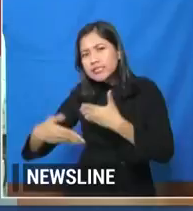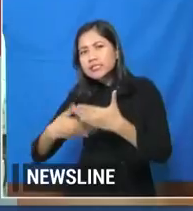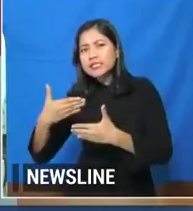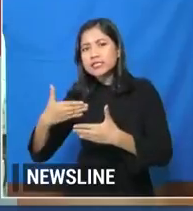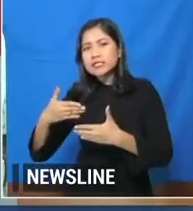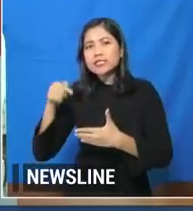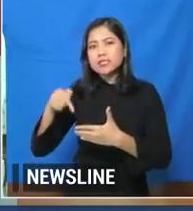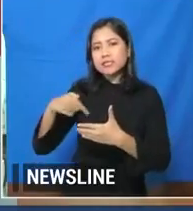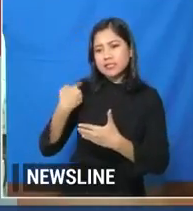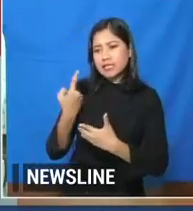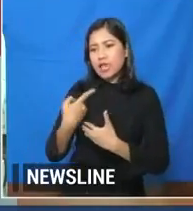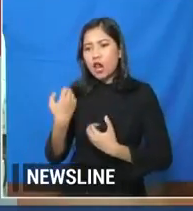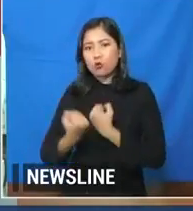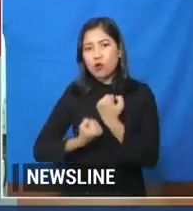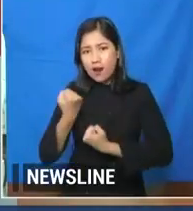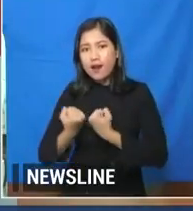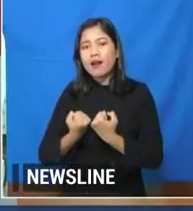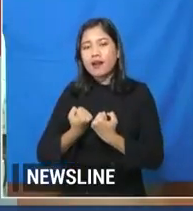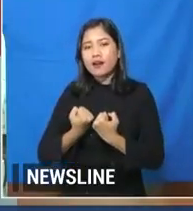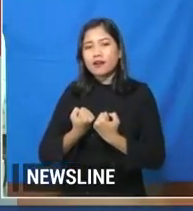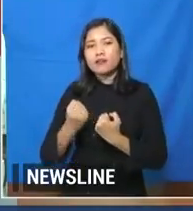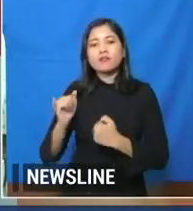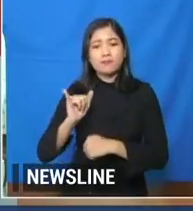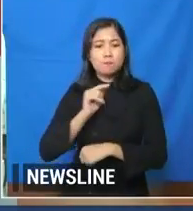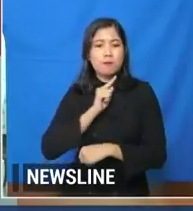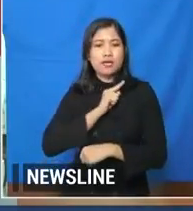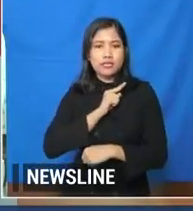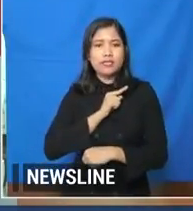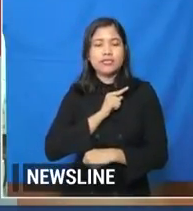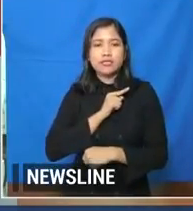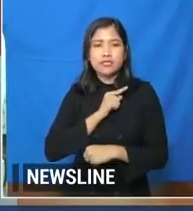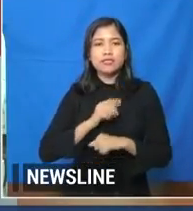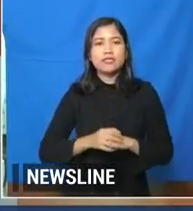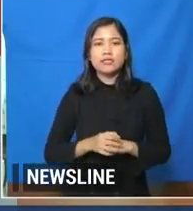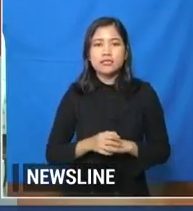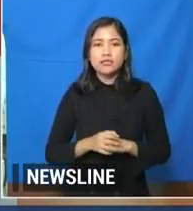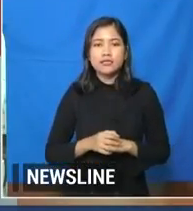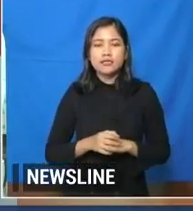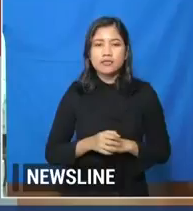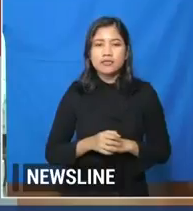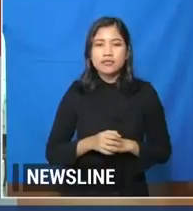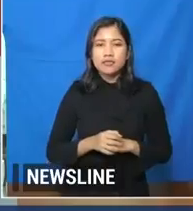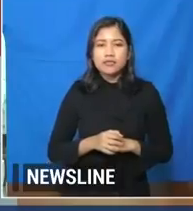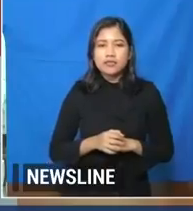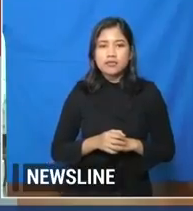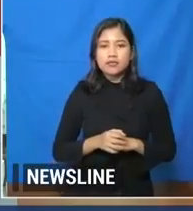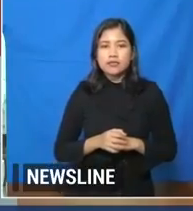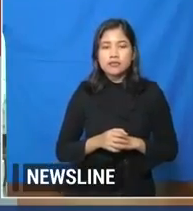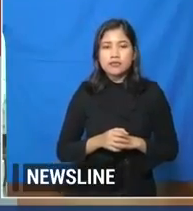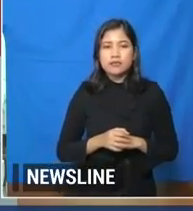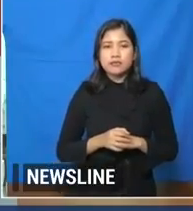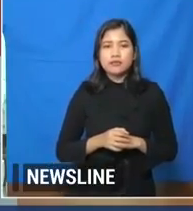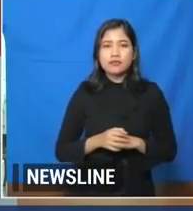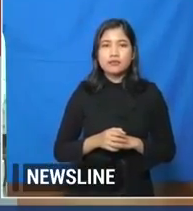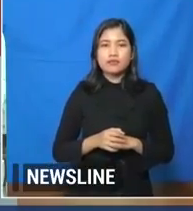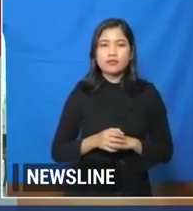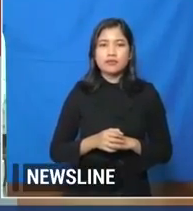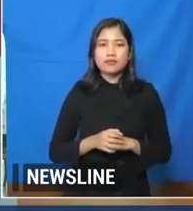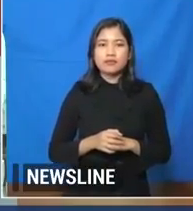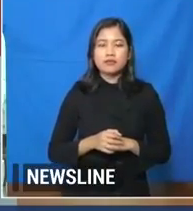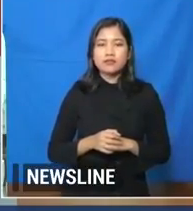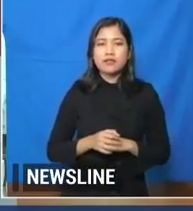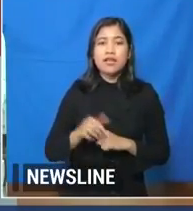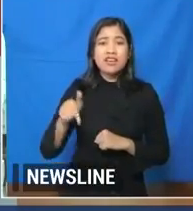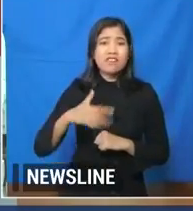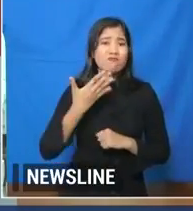lakukan dan kemudian kemandirian petani Hai yang bersangkutan jadi ini bukan persen rumah